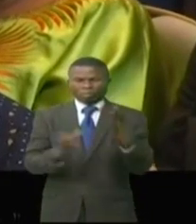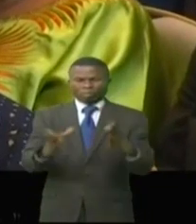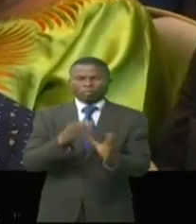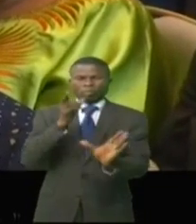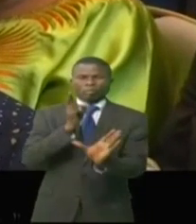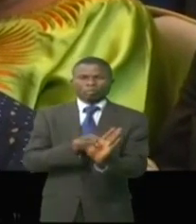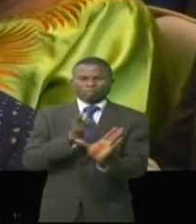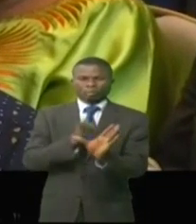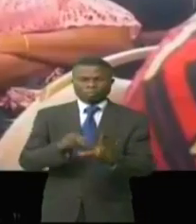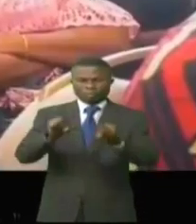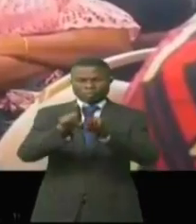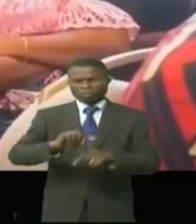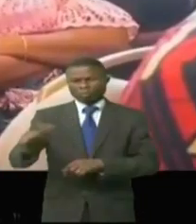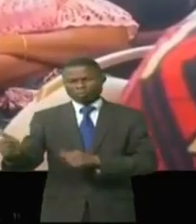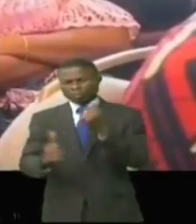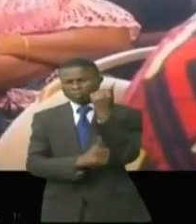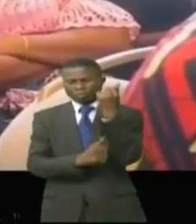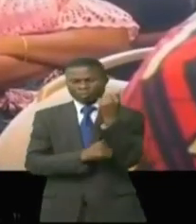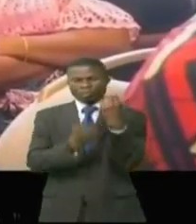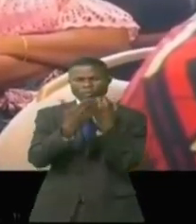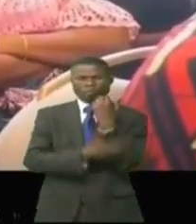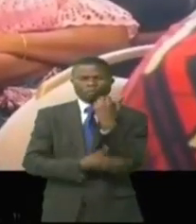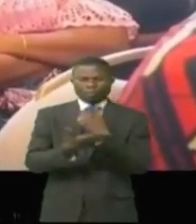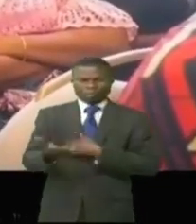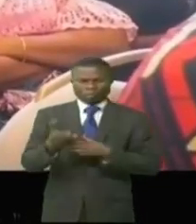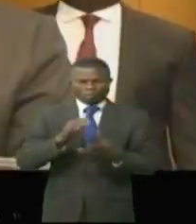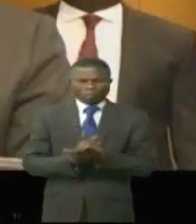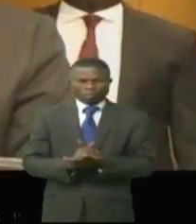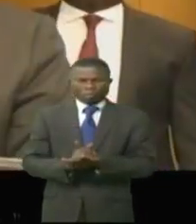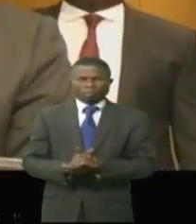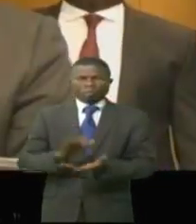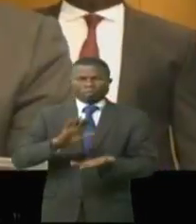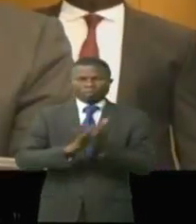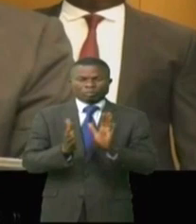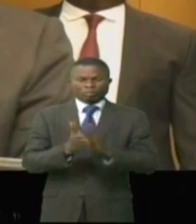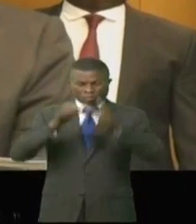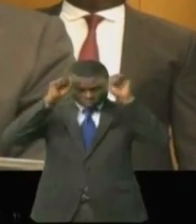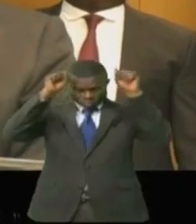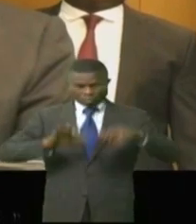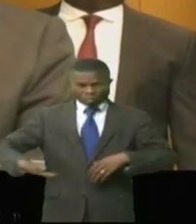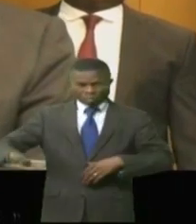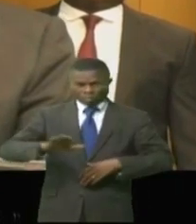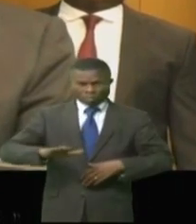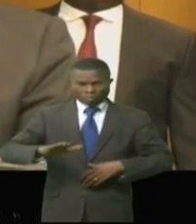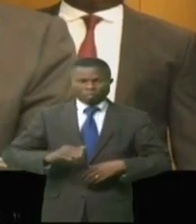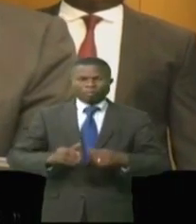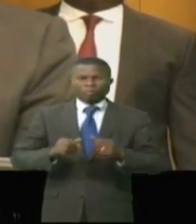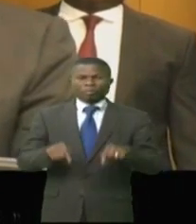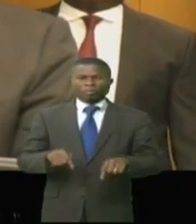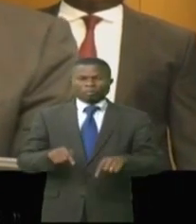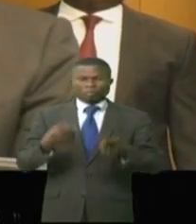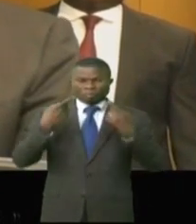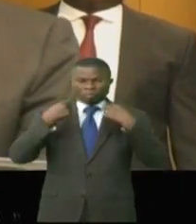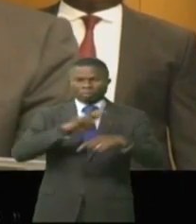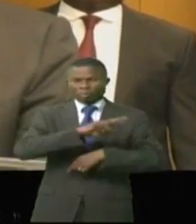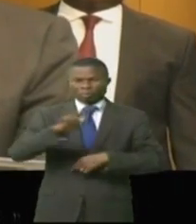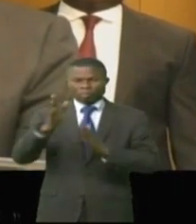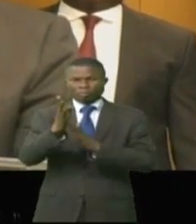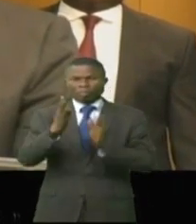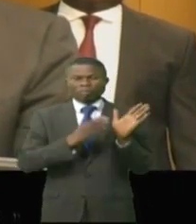handicap et autres personnes vulnérables. Dès son investiture à la magistrature suprême, et cela a été rappelé ici, en